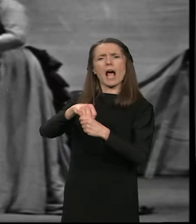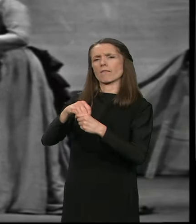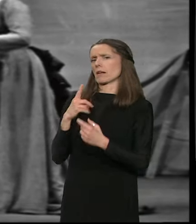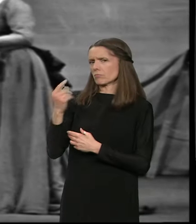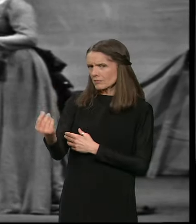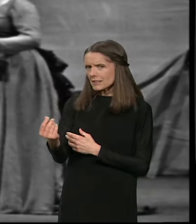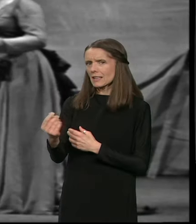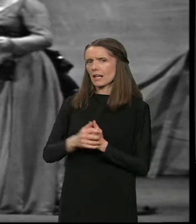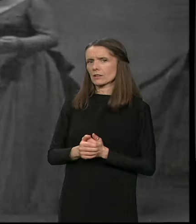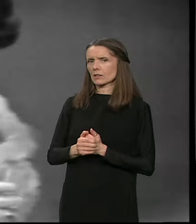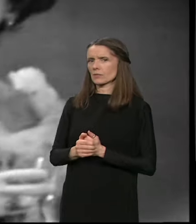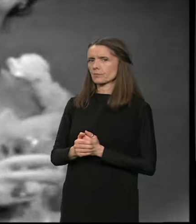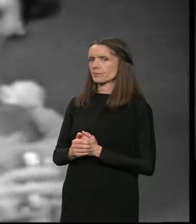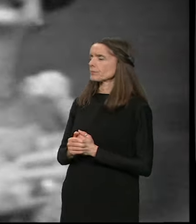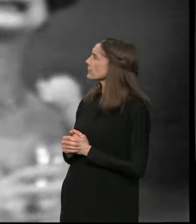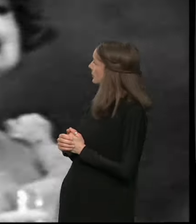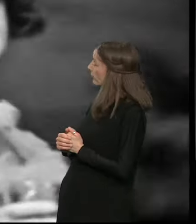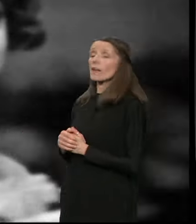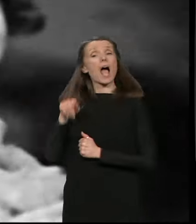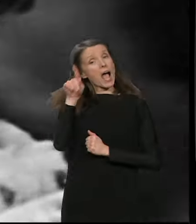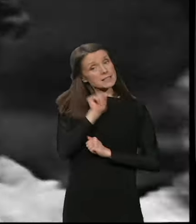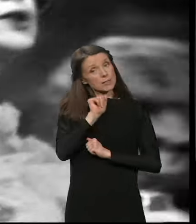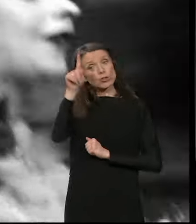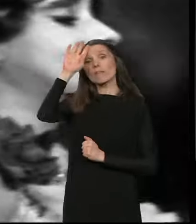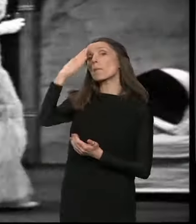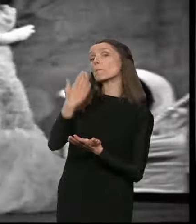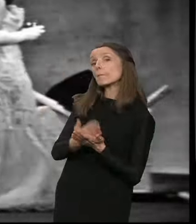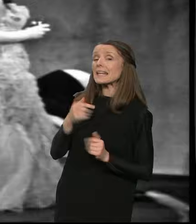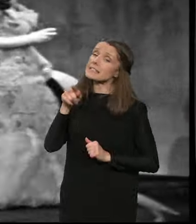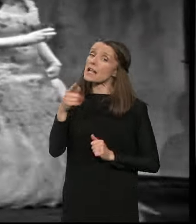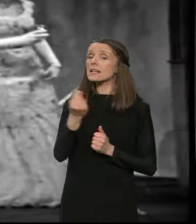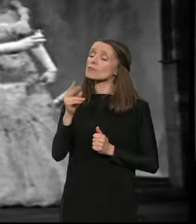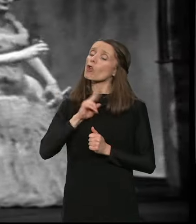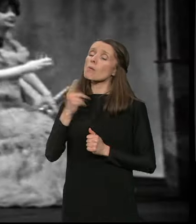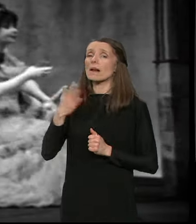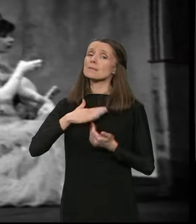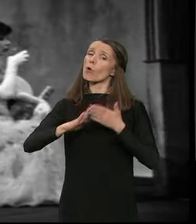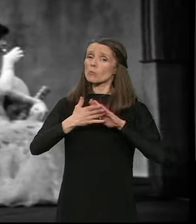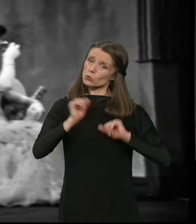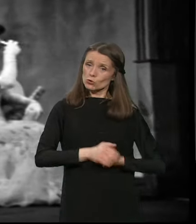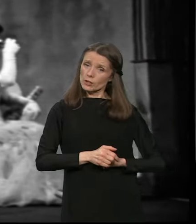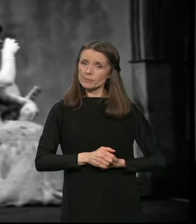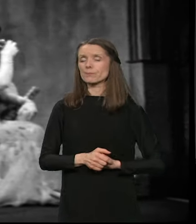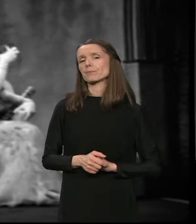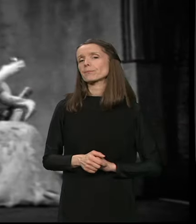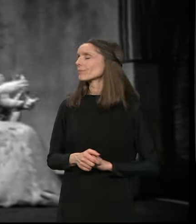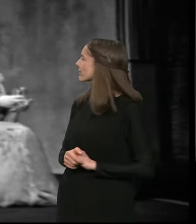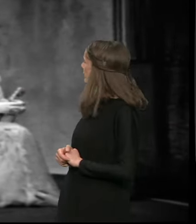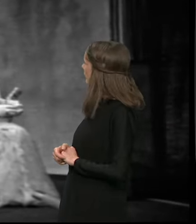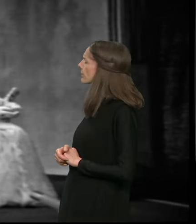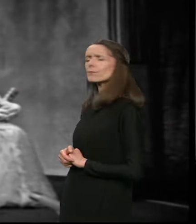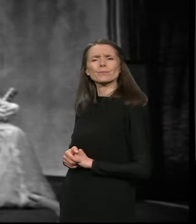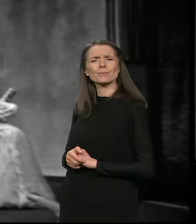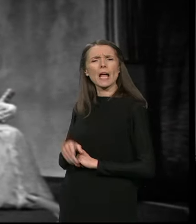partneri. A, vi znači ipak priznajete da ste imali izvesnu vlast sa svojim mužem? Nisu oni nas tako